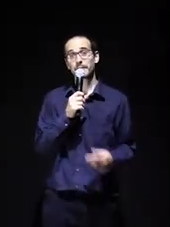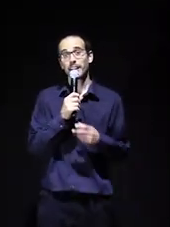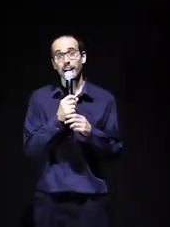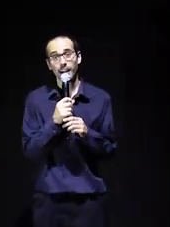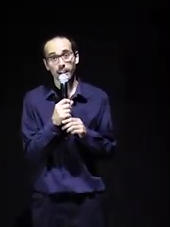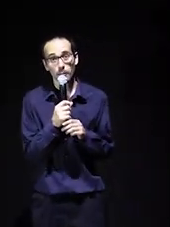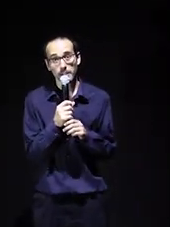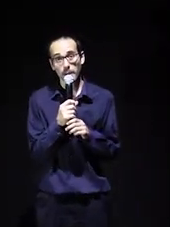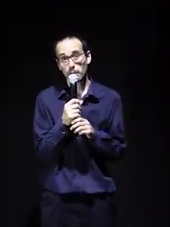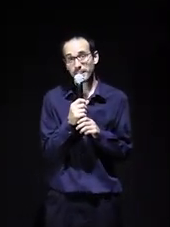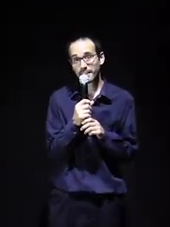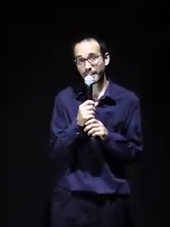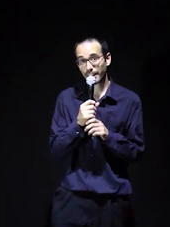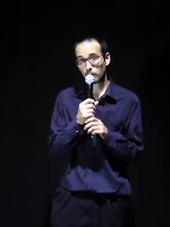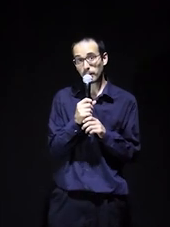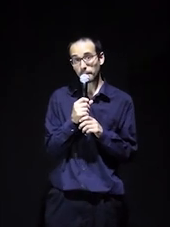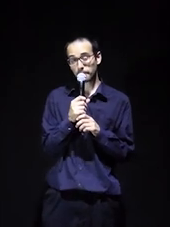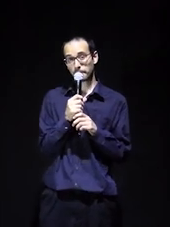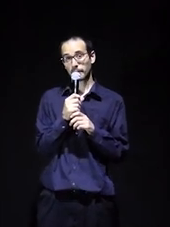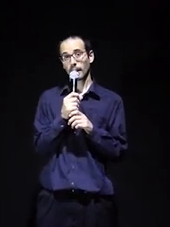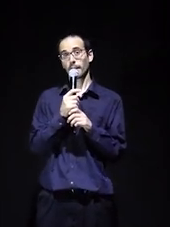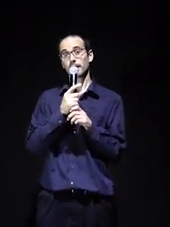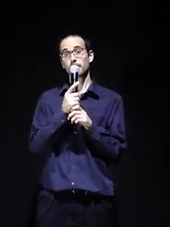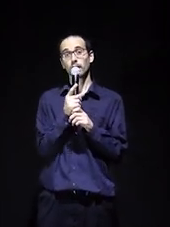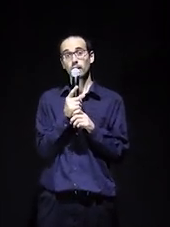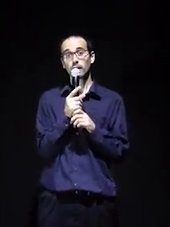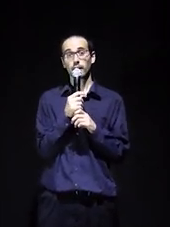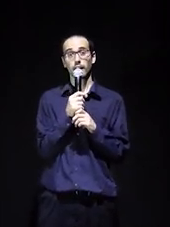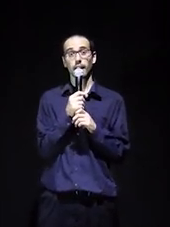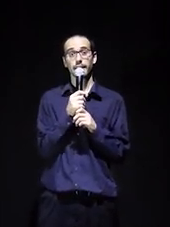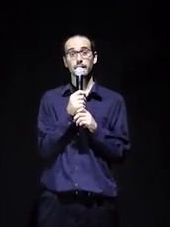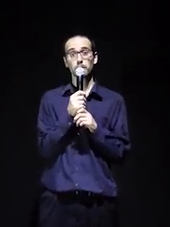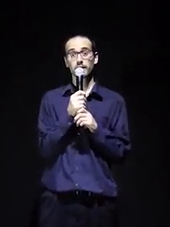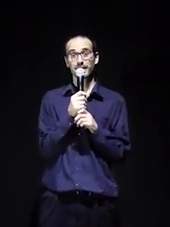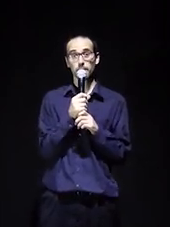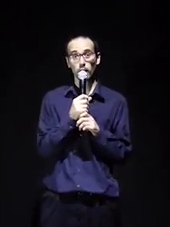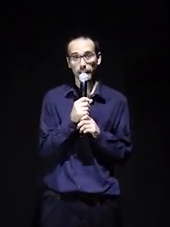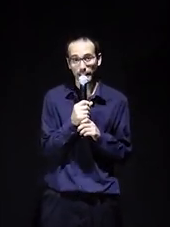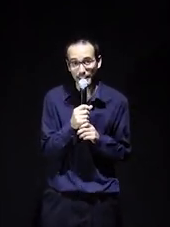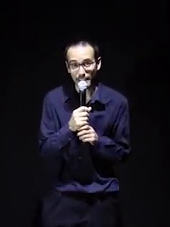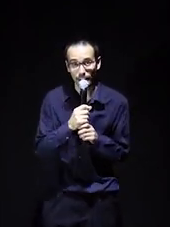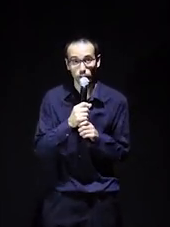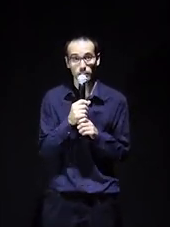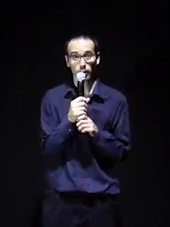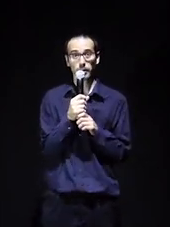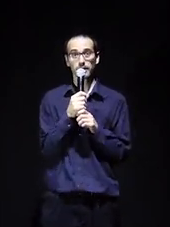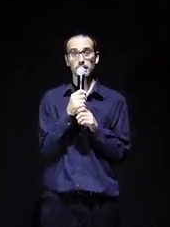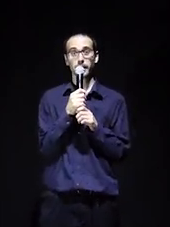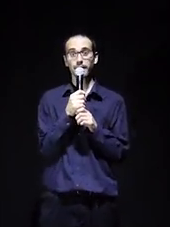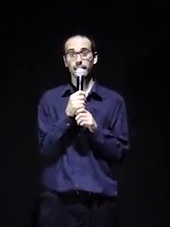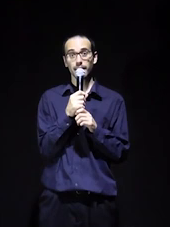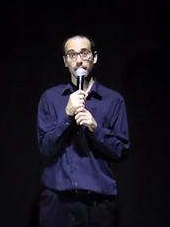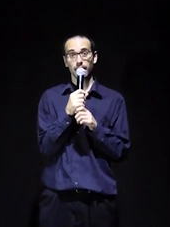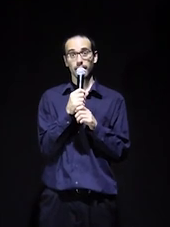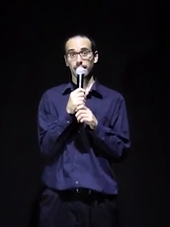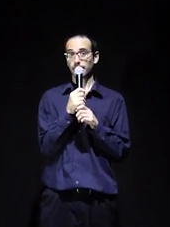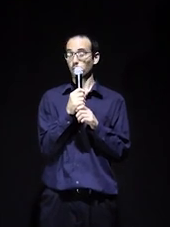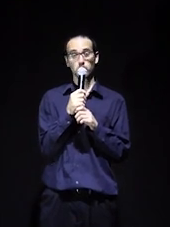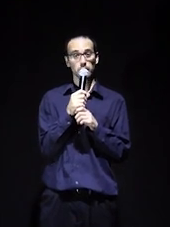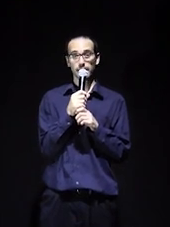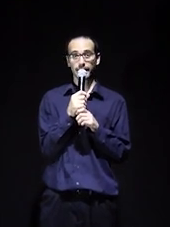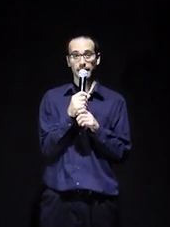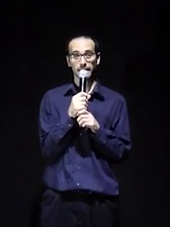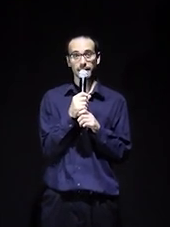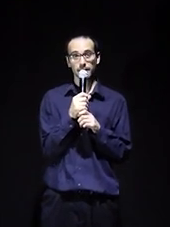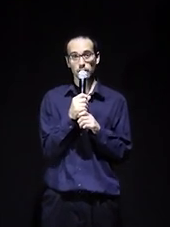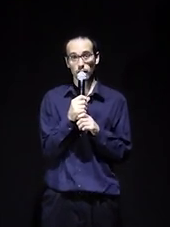Molt bé. Com sabeu, només ens en queda una. Abans, però, dir-vos que estem molt agraïts de que tots hagueu participat. Estem